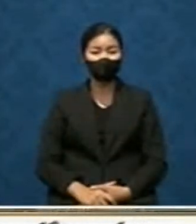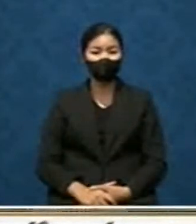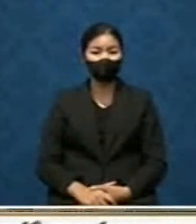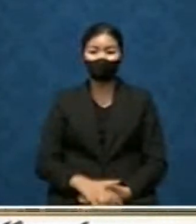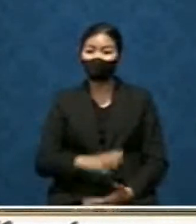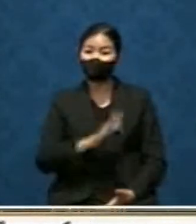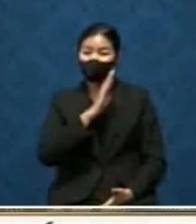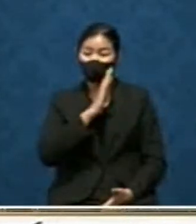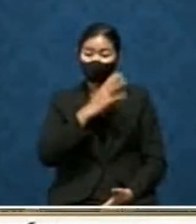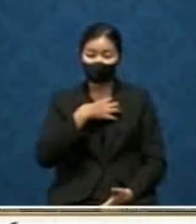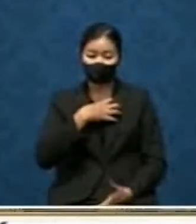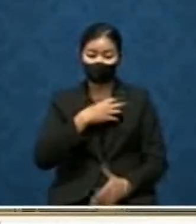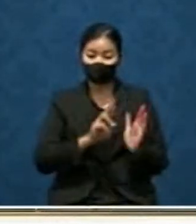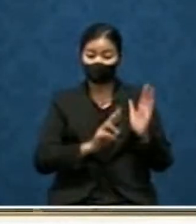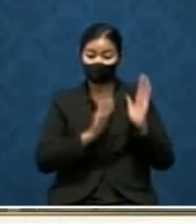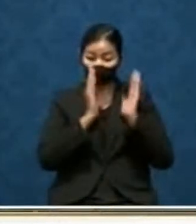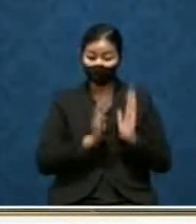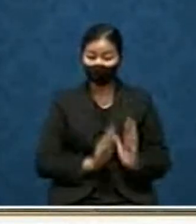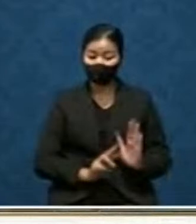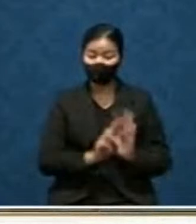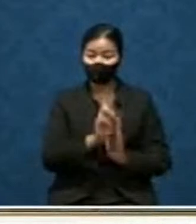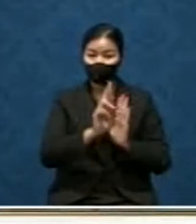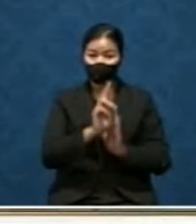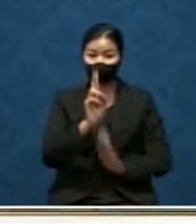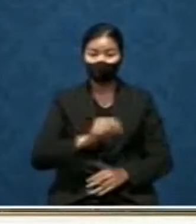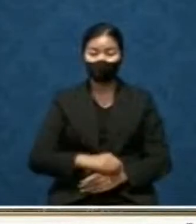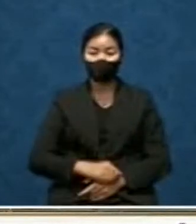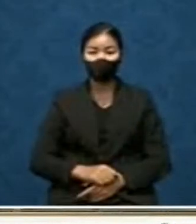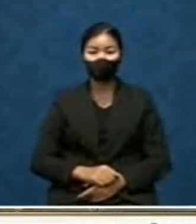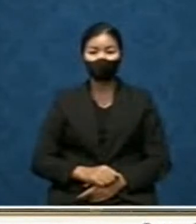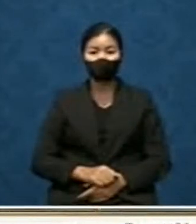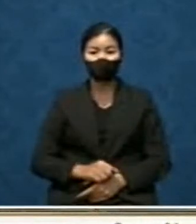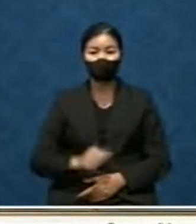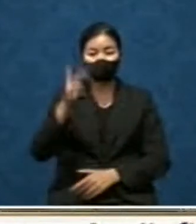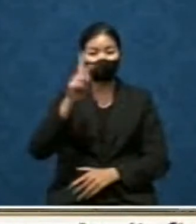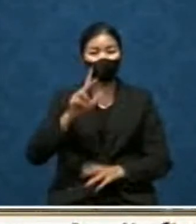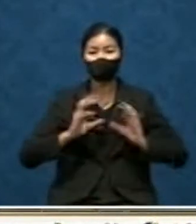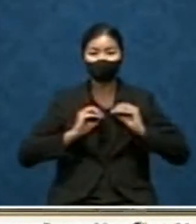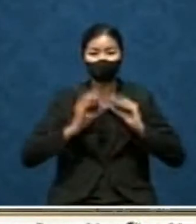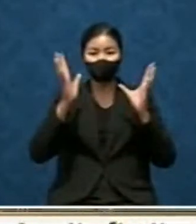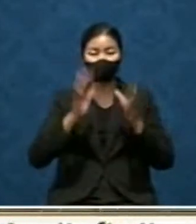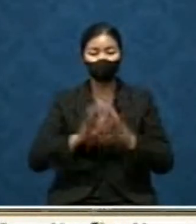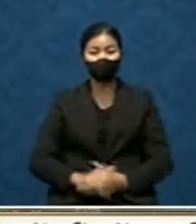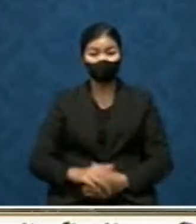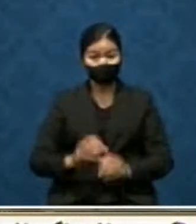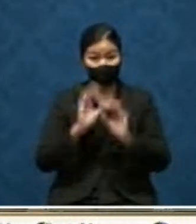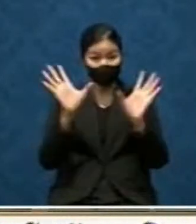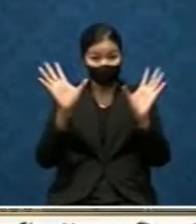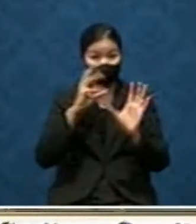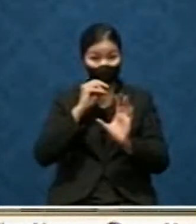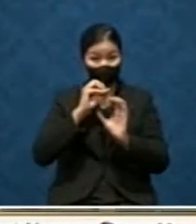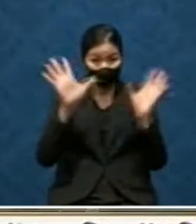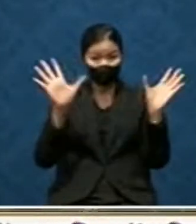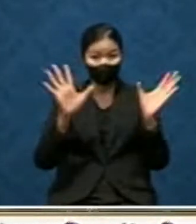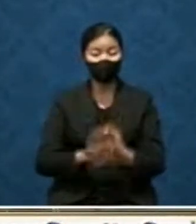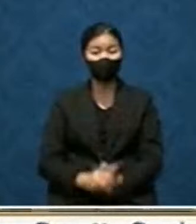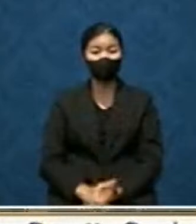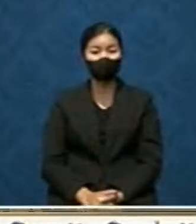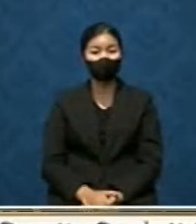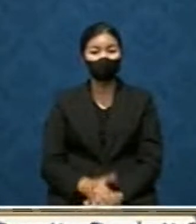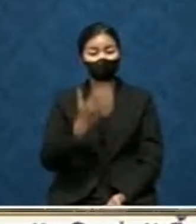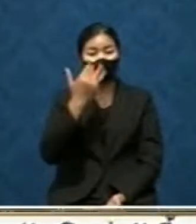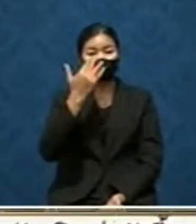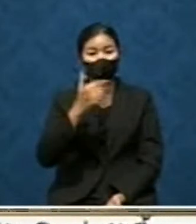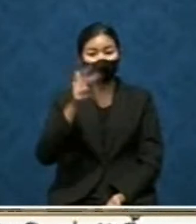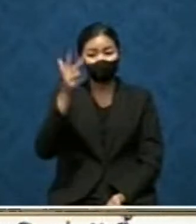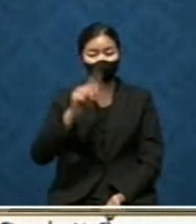ถ้าอยากจะให้คนเชียงลายเลือกกนชาก็เลือกพักกันชาชัดเจนไครับทำไมคนต